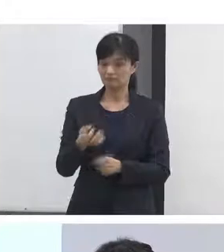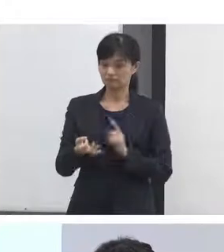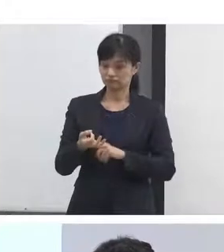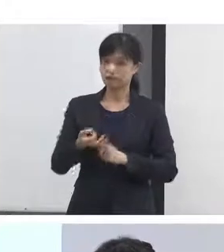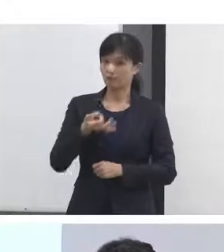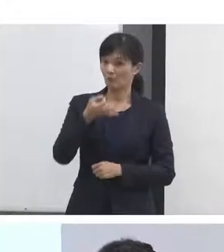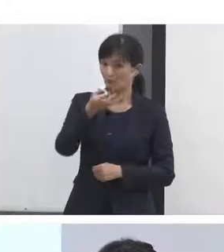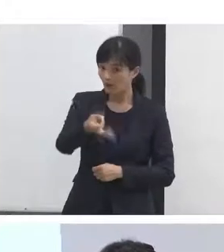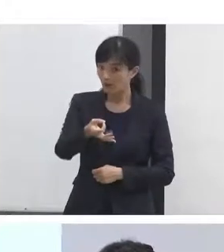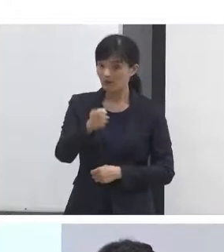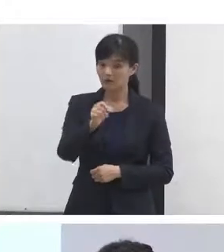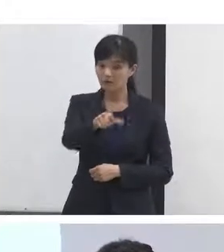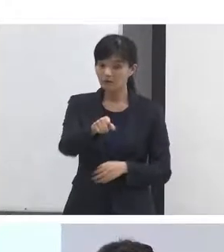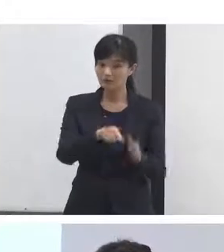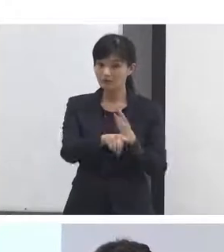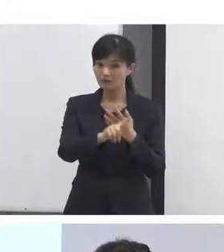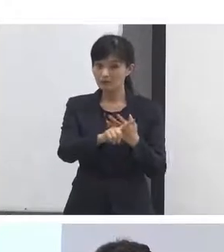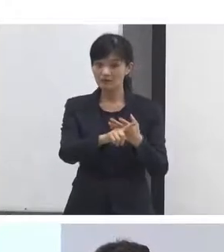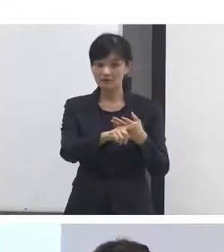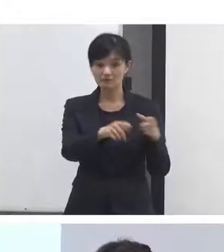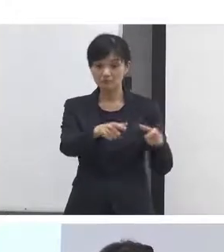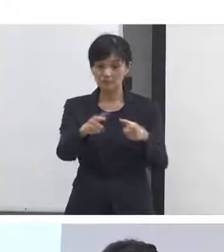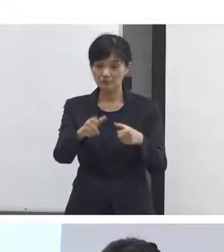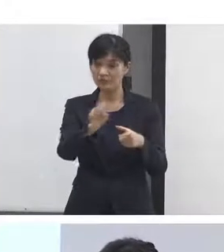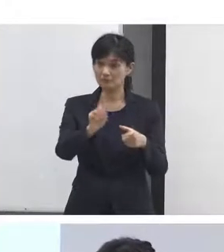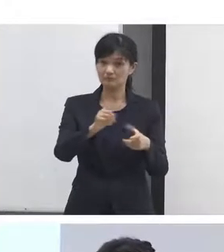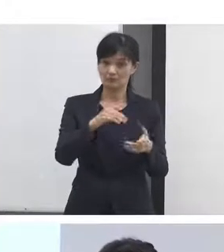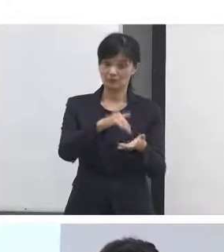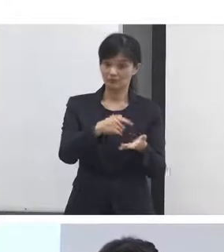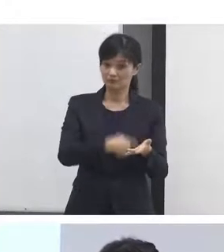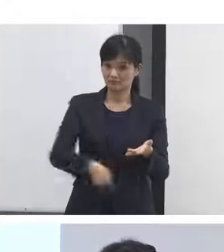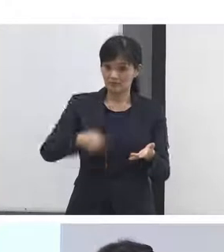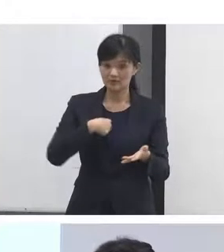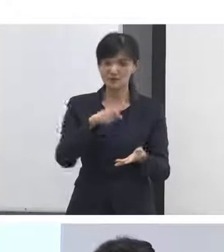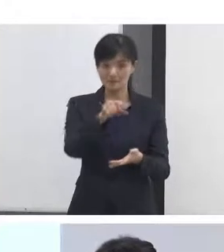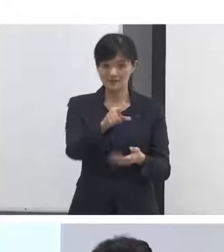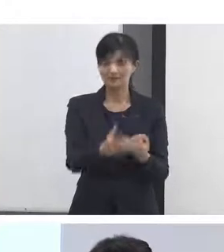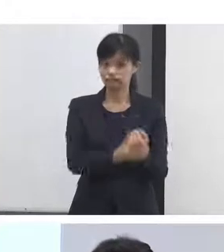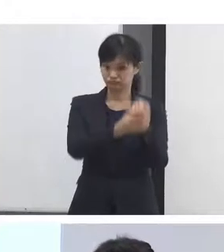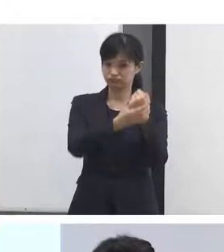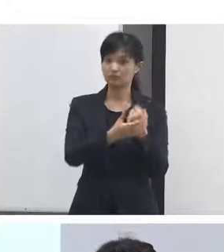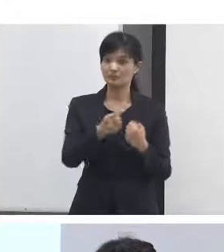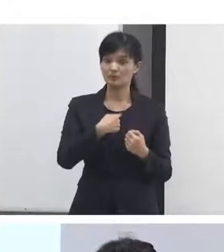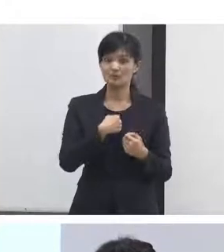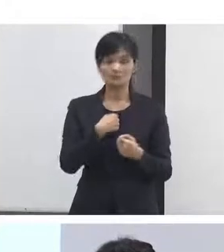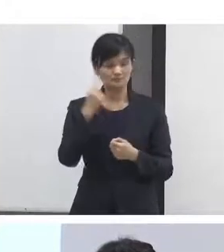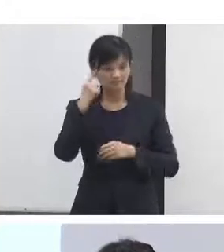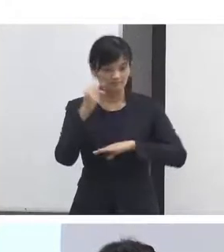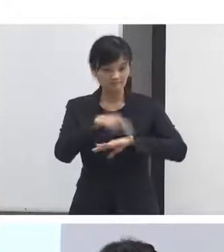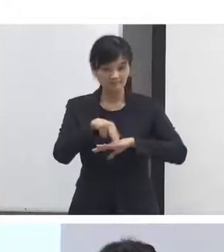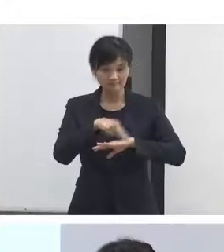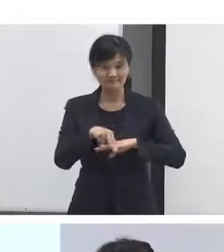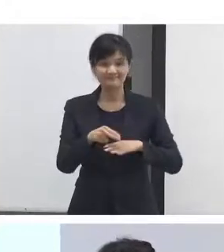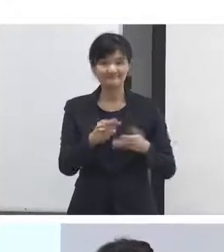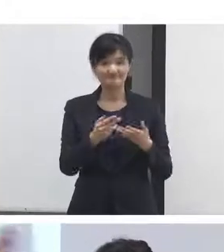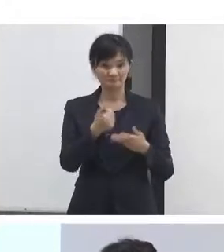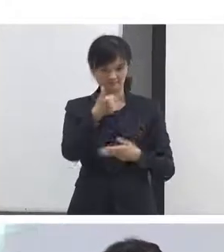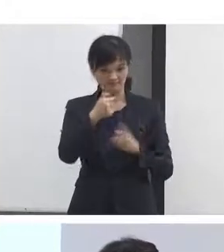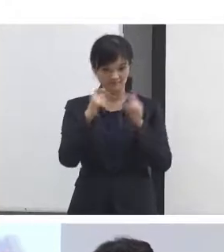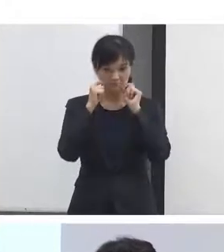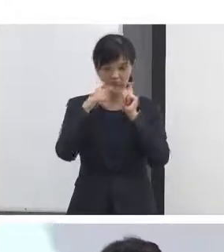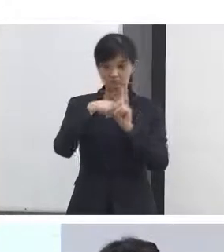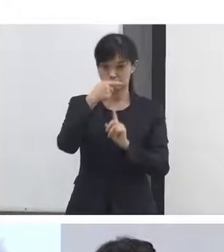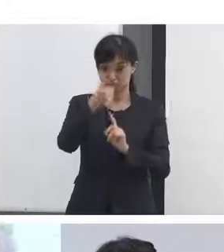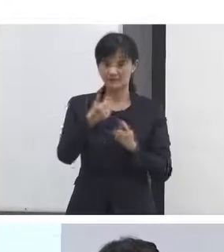支持这些专业者做他们想要做的事情，那我们就会给你好的软体，对不对？这个是原